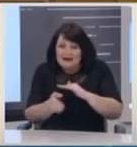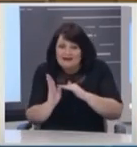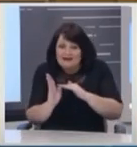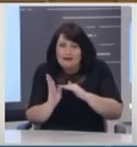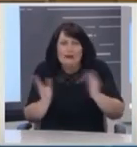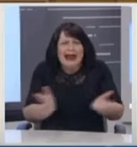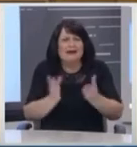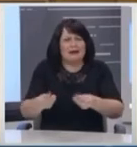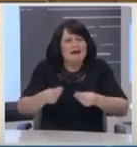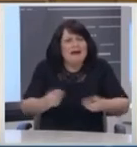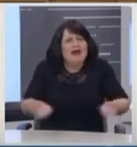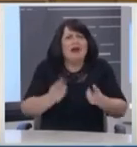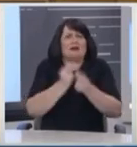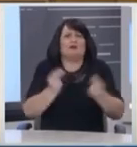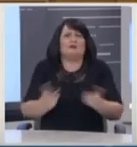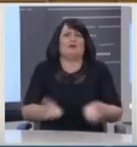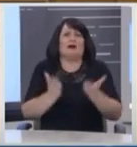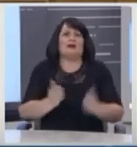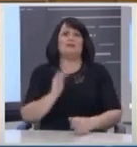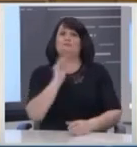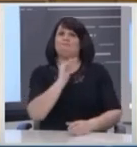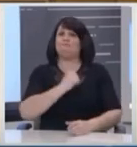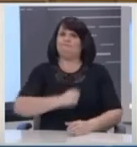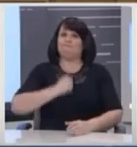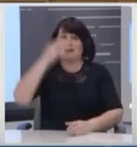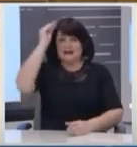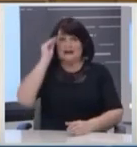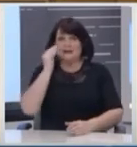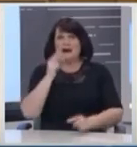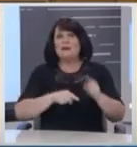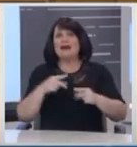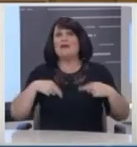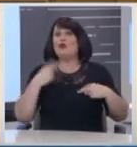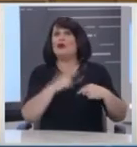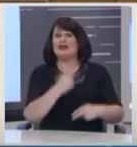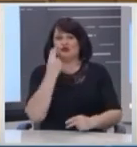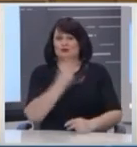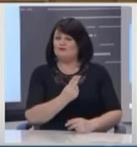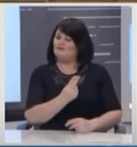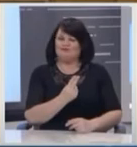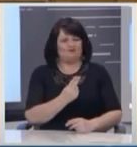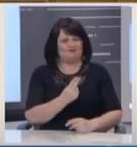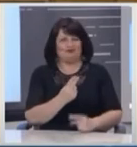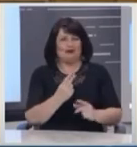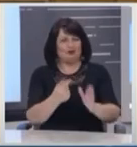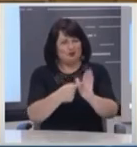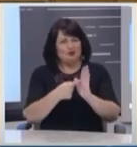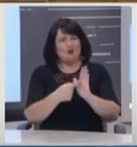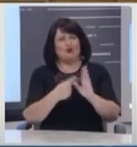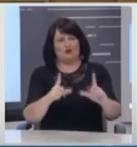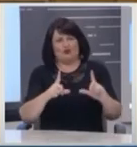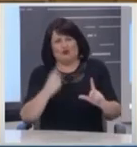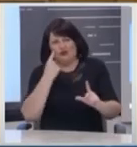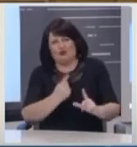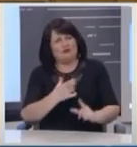άπραγοι. Δυστυχώς, κύριε Τσίπρα, η εικόνα κάποιων υπουργών σας δεν βοηθά στη δημιουργία